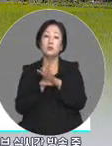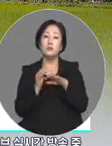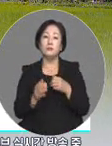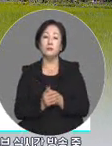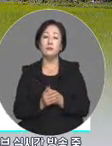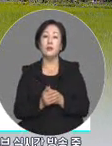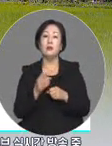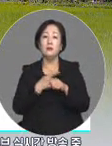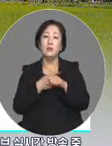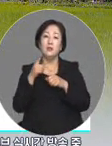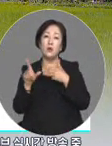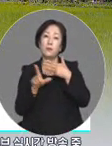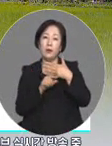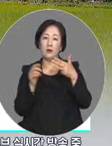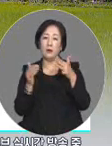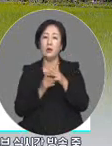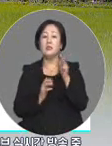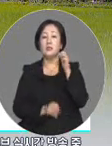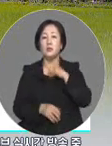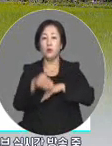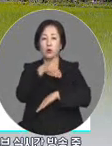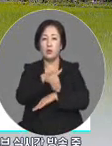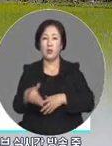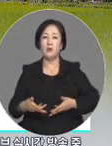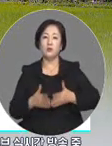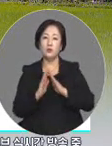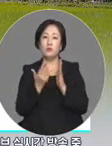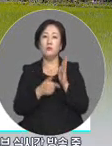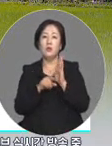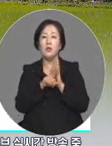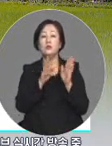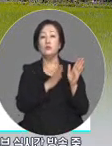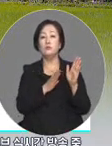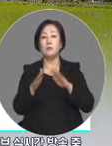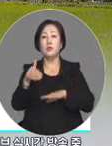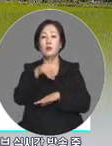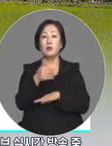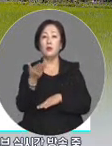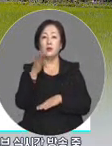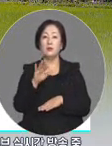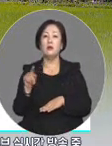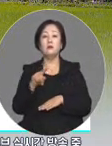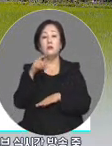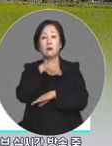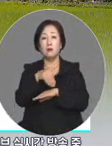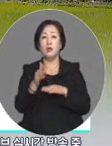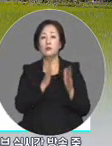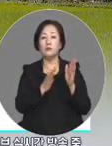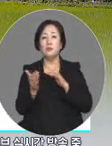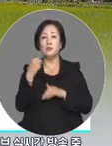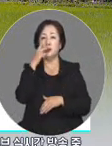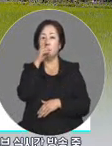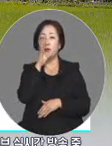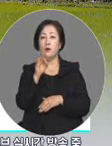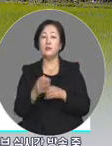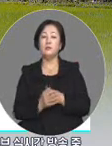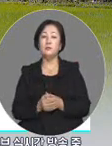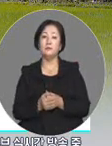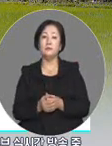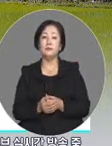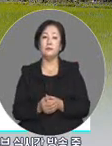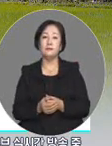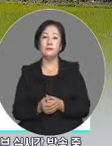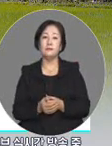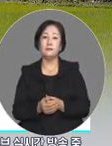내년 8월까지 기본계획 수립을 위한 용역의 착수한 건데 어떤 구상인지 살펴봤습니다 배윤주